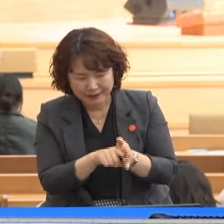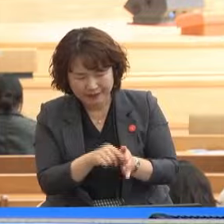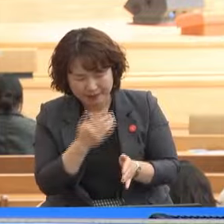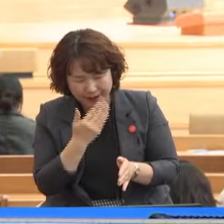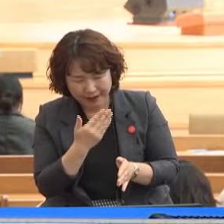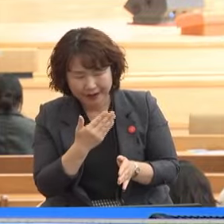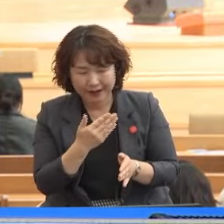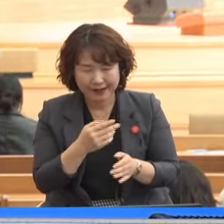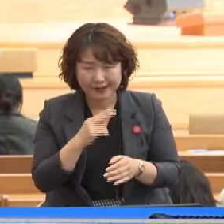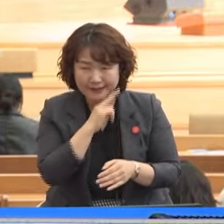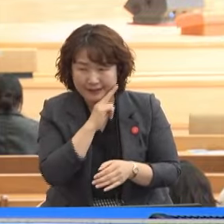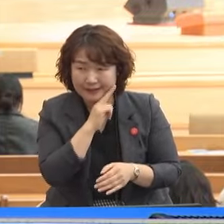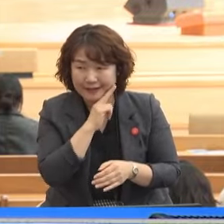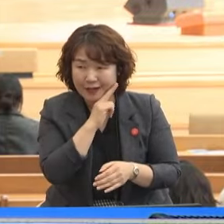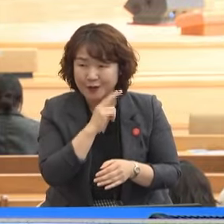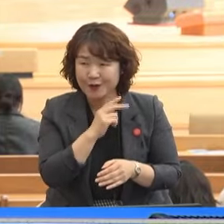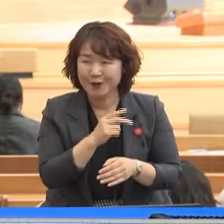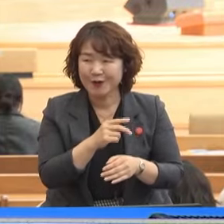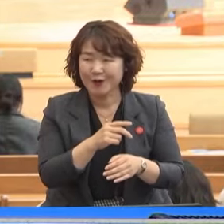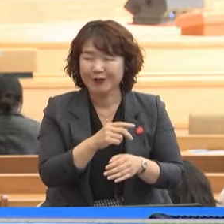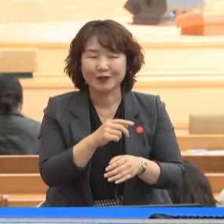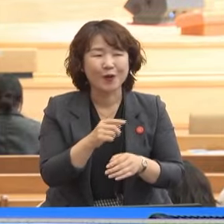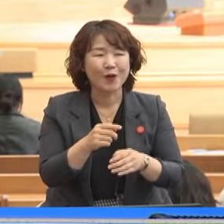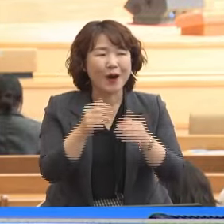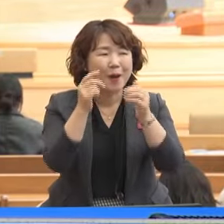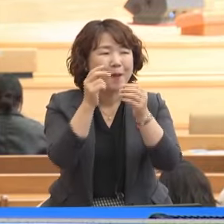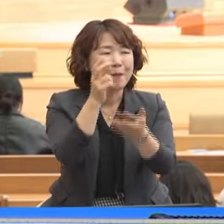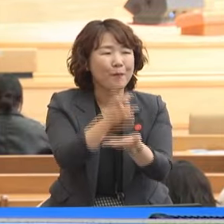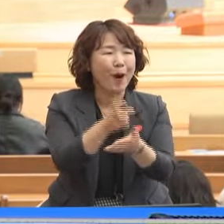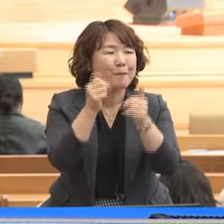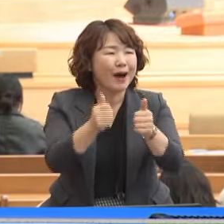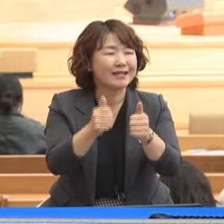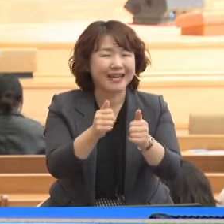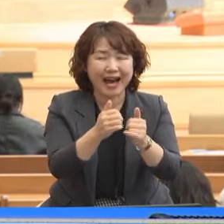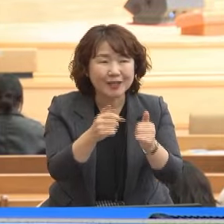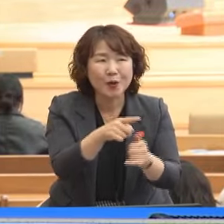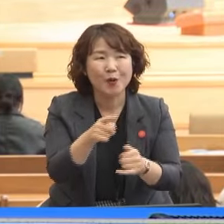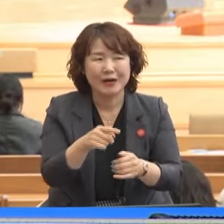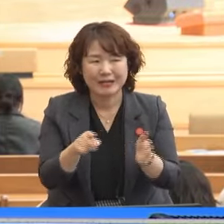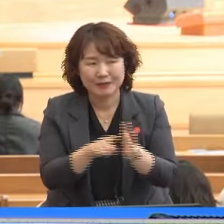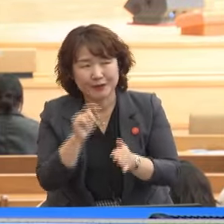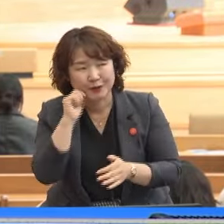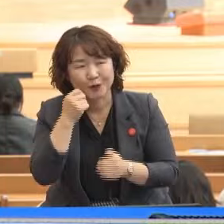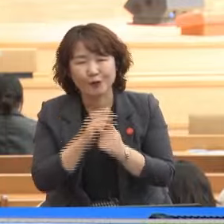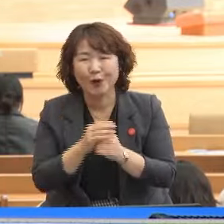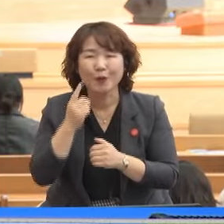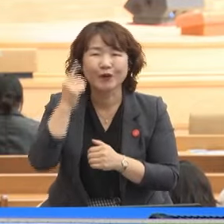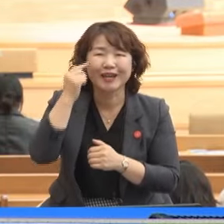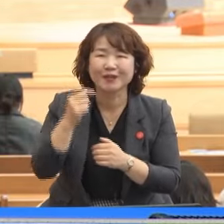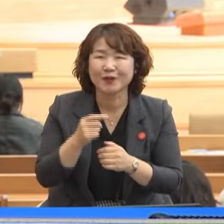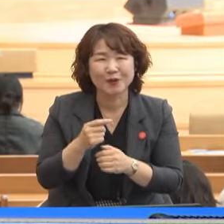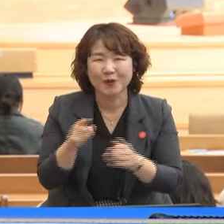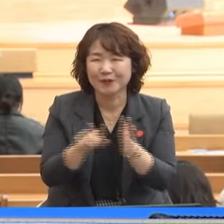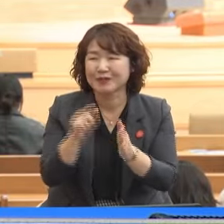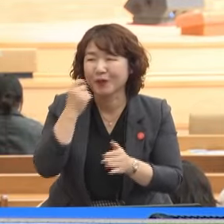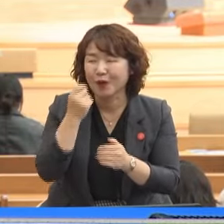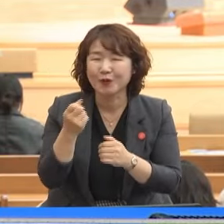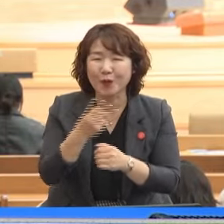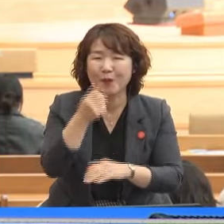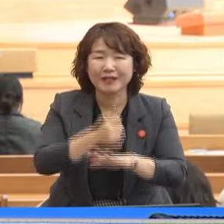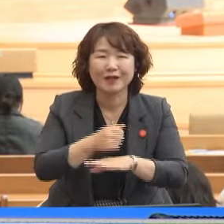의사인가? 의심스러워. 판사도 못 믿어. 정치는 더 못 믿어. 목사도 못 믿어. 그러니 부모도 못